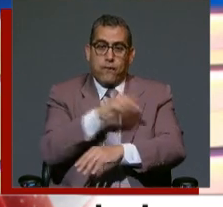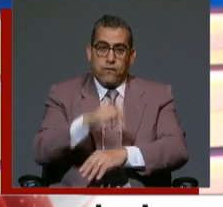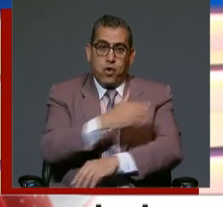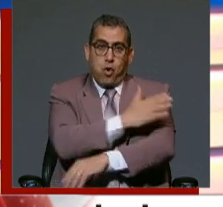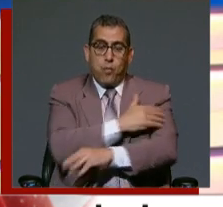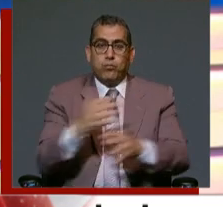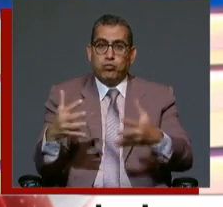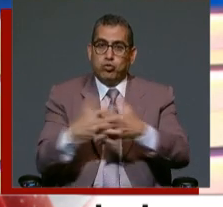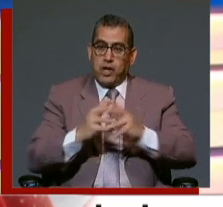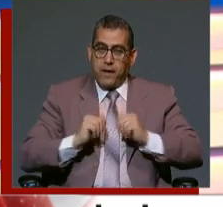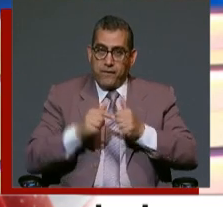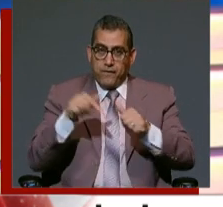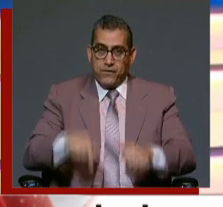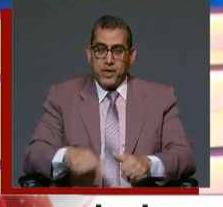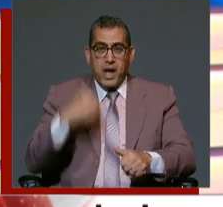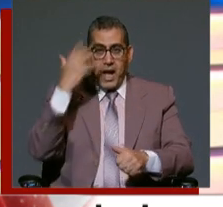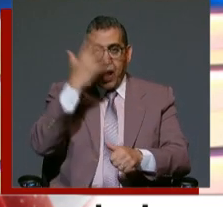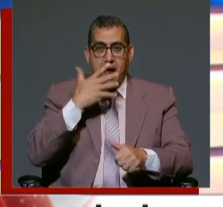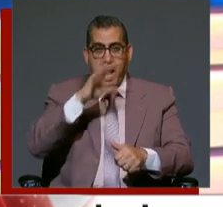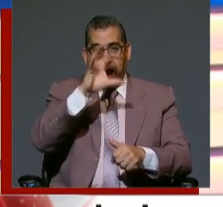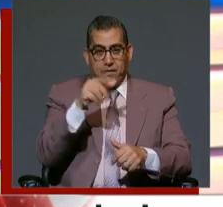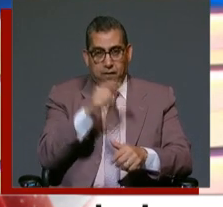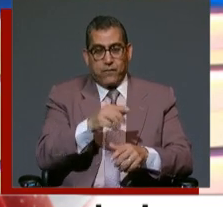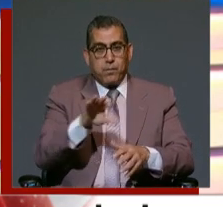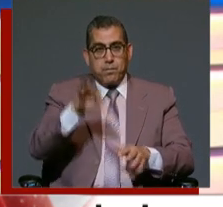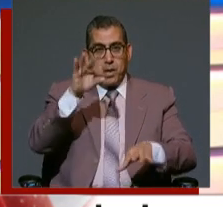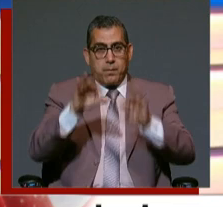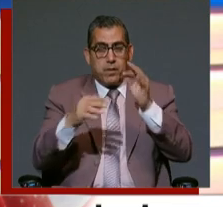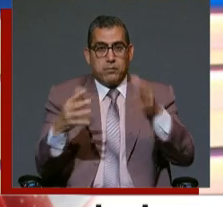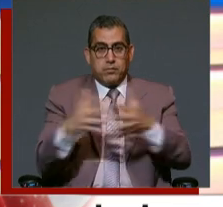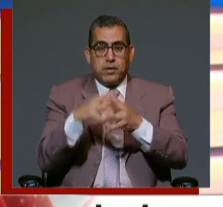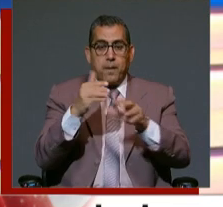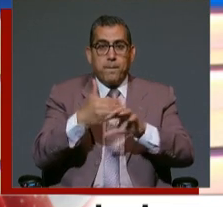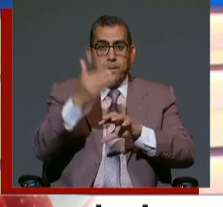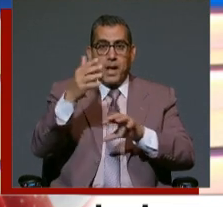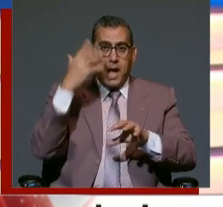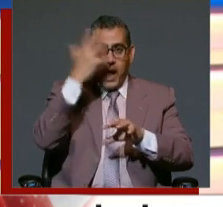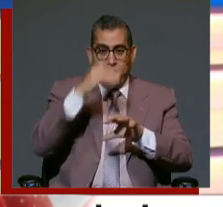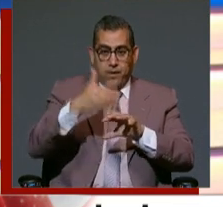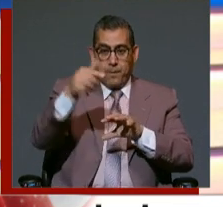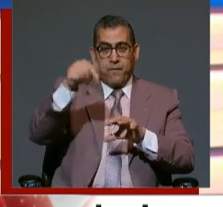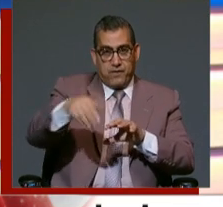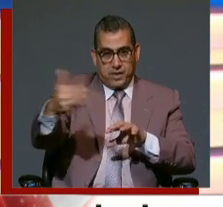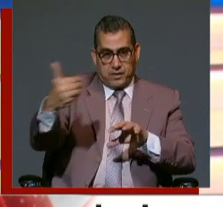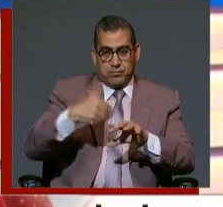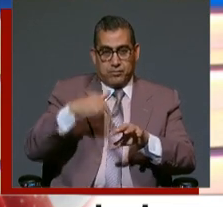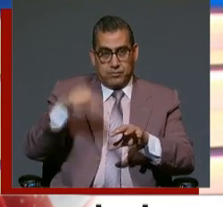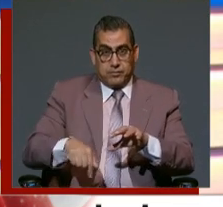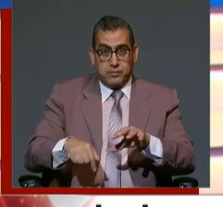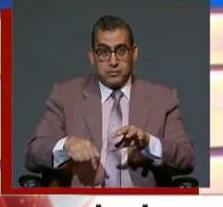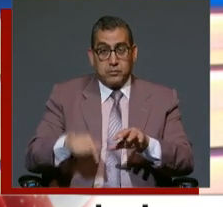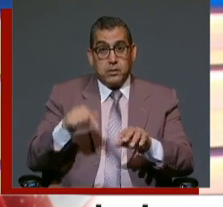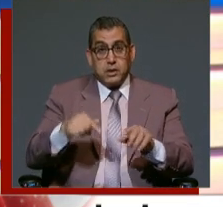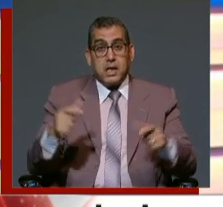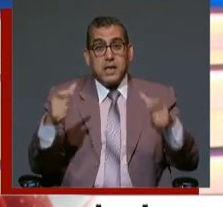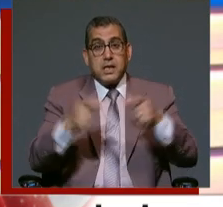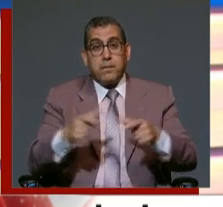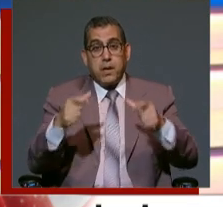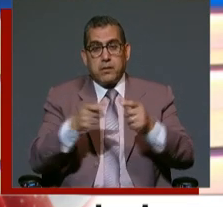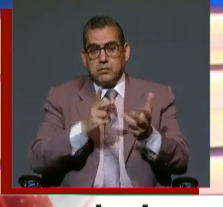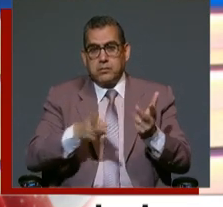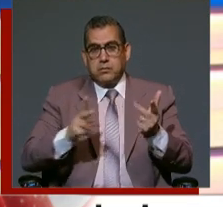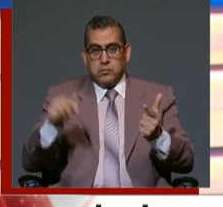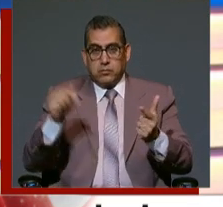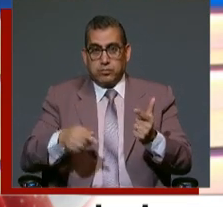مشارك من القارة الإفريقية ومن بعض الدول من خارج إفريقيا. هناك اجتماعات متعددة، هذه